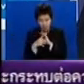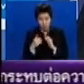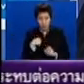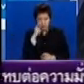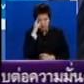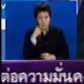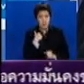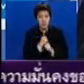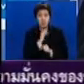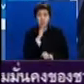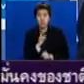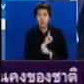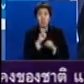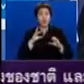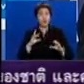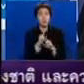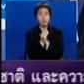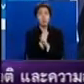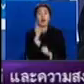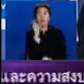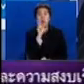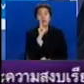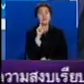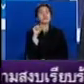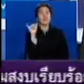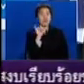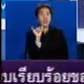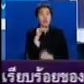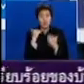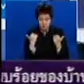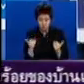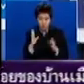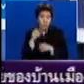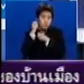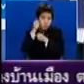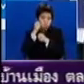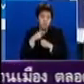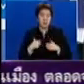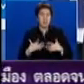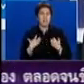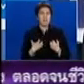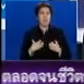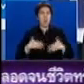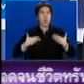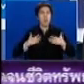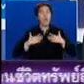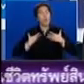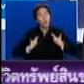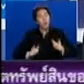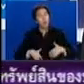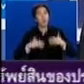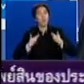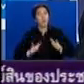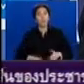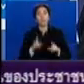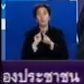องก็เลยยังไม่มีใครวิเคราะห์บทสรุปของเรื่องนี้ว่าจะเป็นอย่างไรครับแต่ว่าผู้ชุมนุมนั้นก็มีการผ่อนคลายไม่ปล่อยให้อารมณ์ร้อนเหมือนกับสภาพอากาศนะ